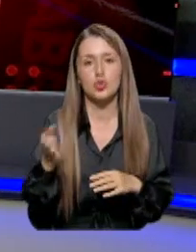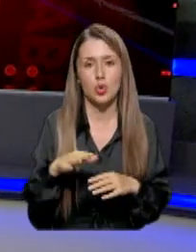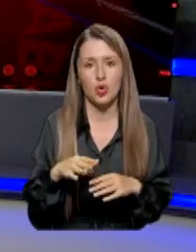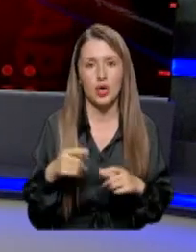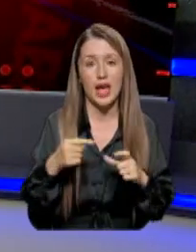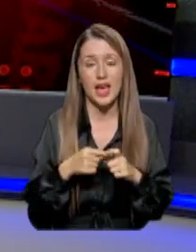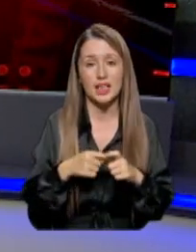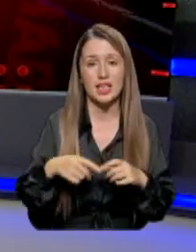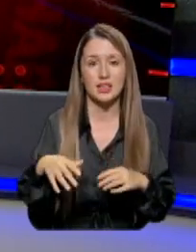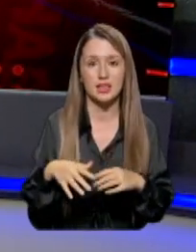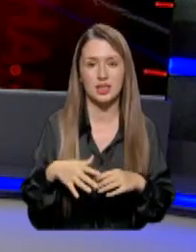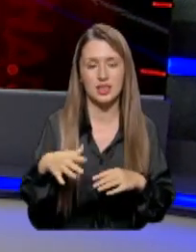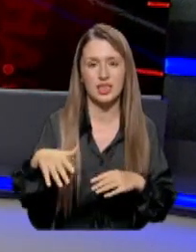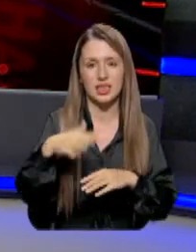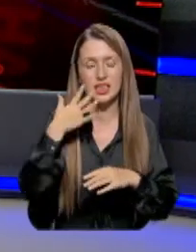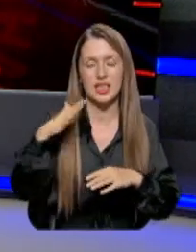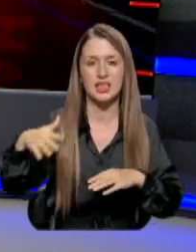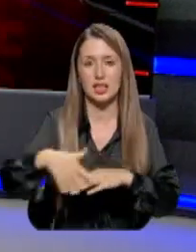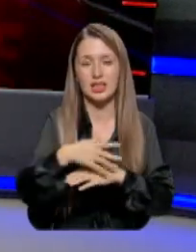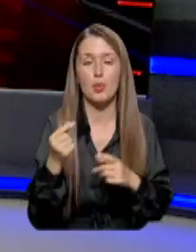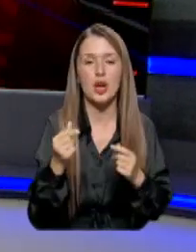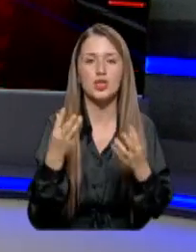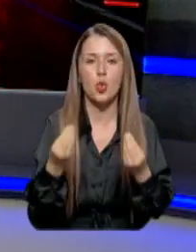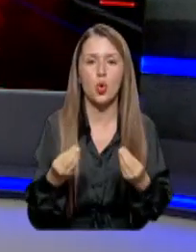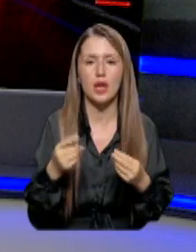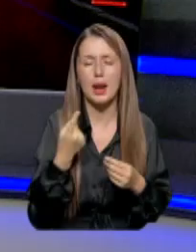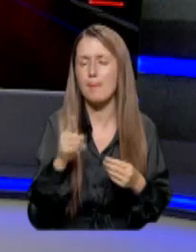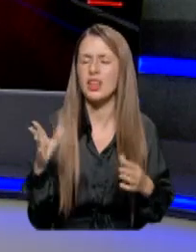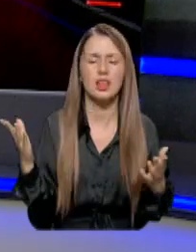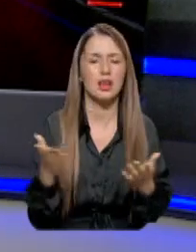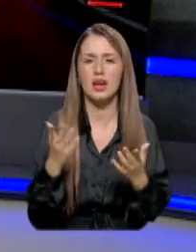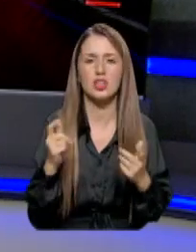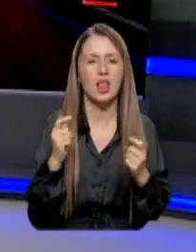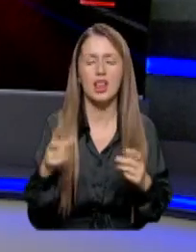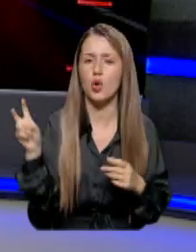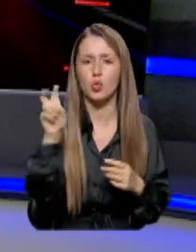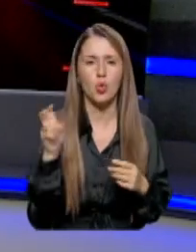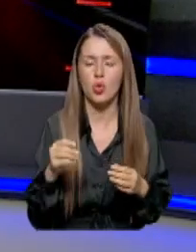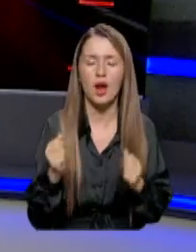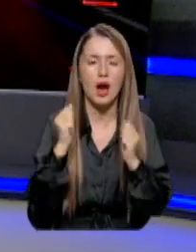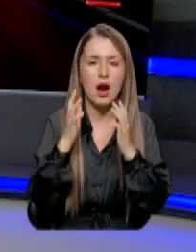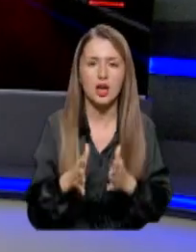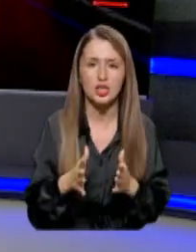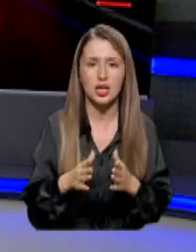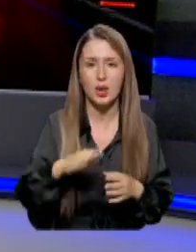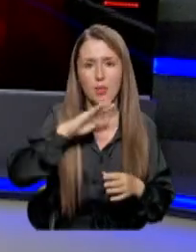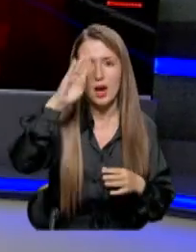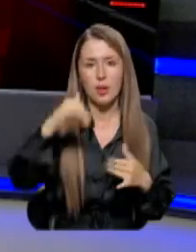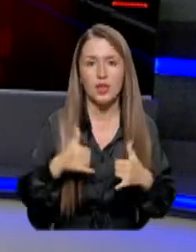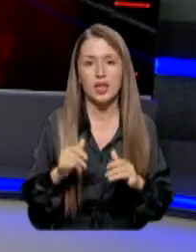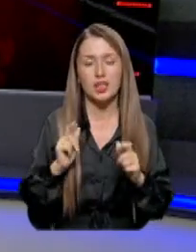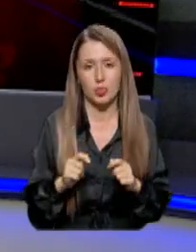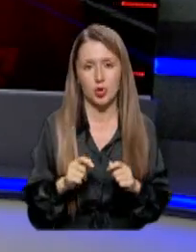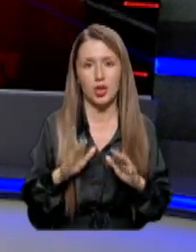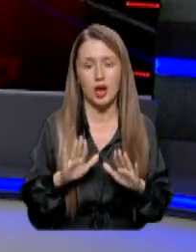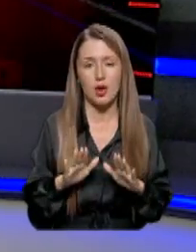Ege sahillerinde, Akdeniz sahillerinde parası olanlar binlerce lira, belki binlerce dolar para harcayıp bayram tatili yapıyorlar.